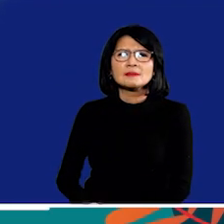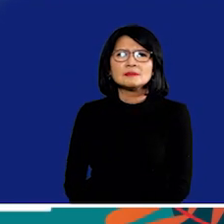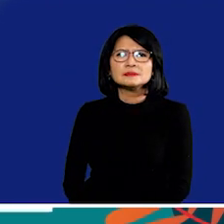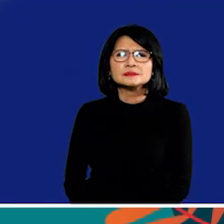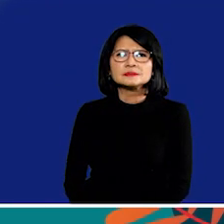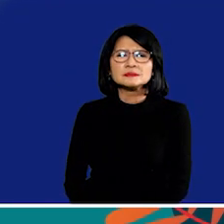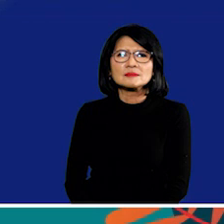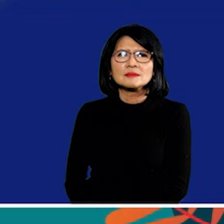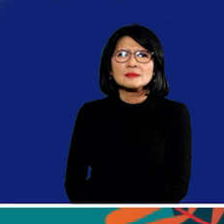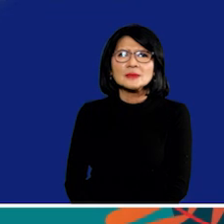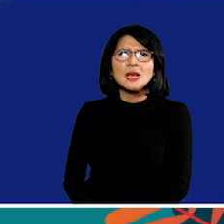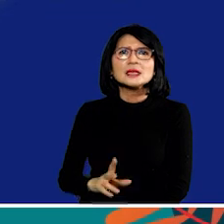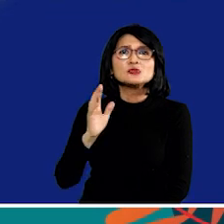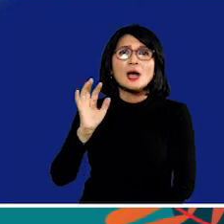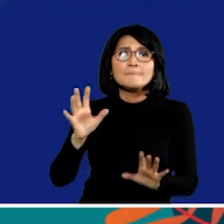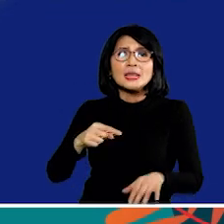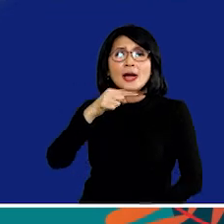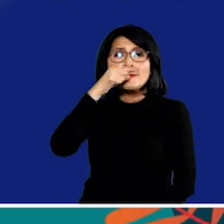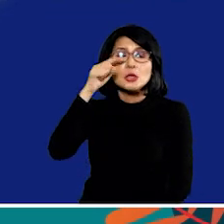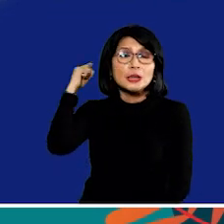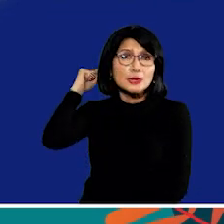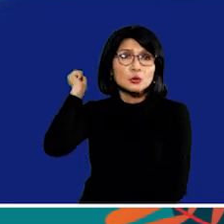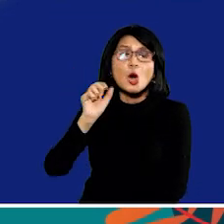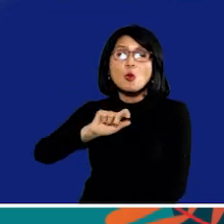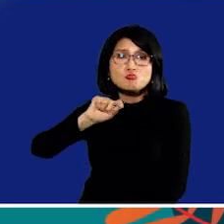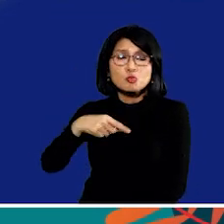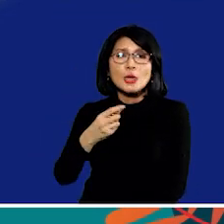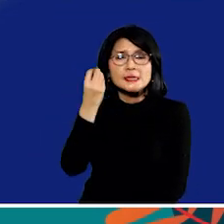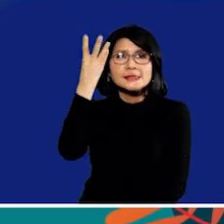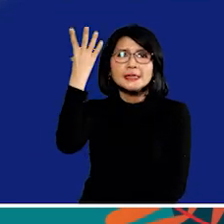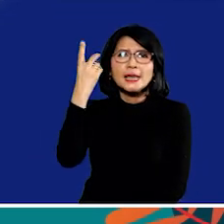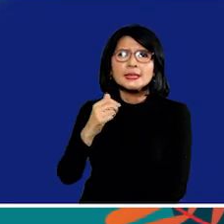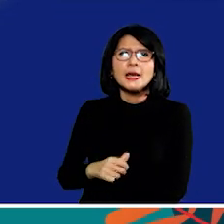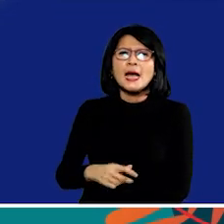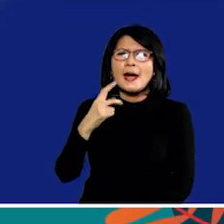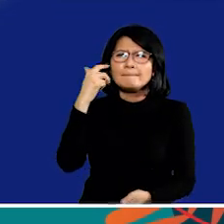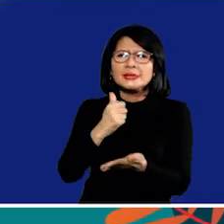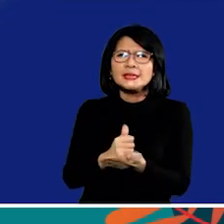anak itu. Dan juga banyak sekali orang tua yang mulai menyadari betapa pentingnya pendidikan karakter,